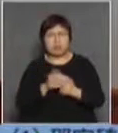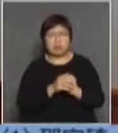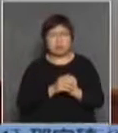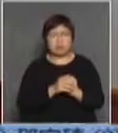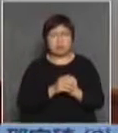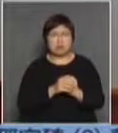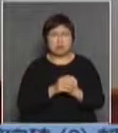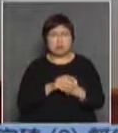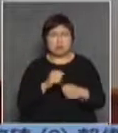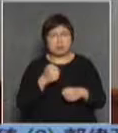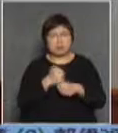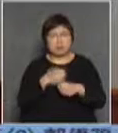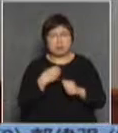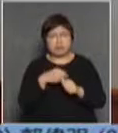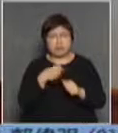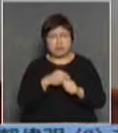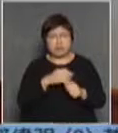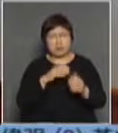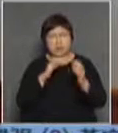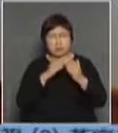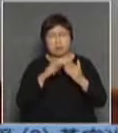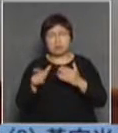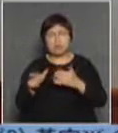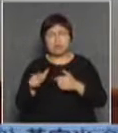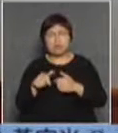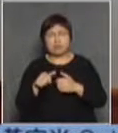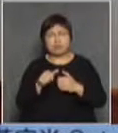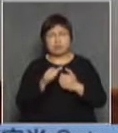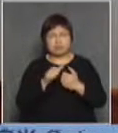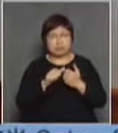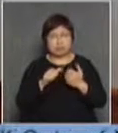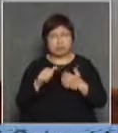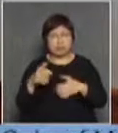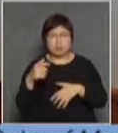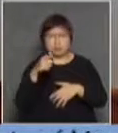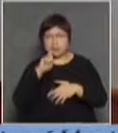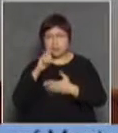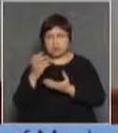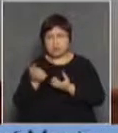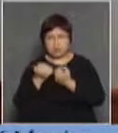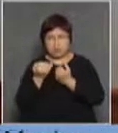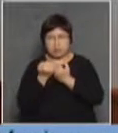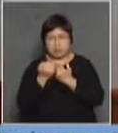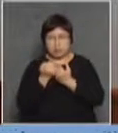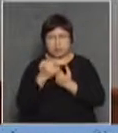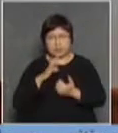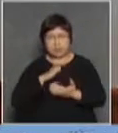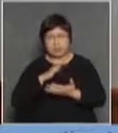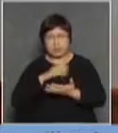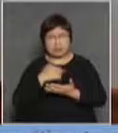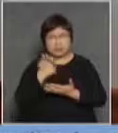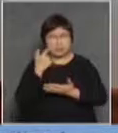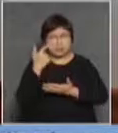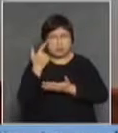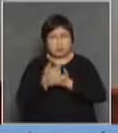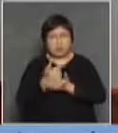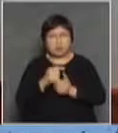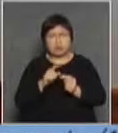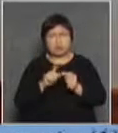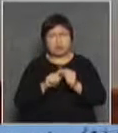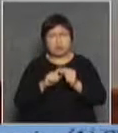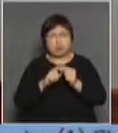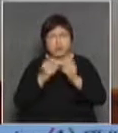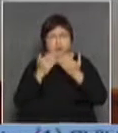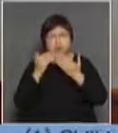訓局的執行幹事強調，未來職訓局的收生情況嚴峻，除了高中人數下